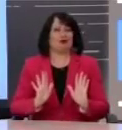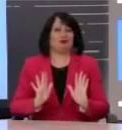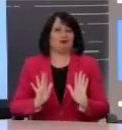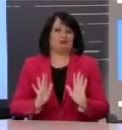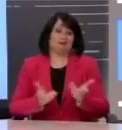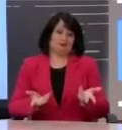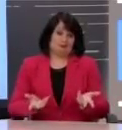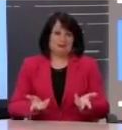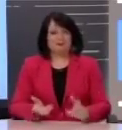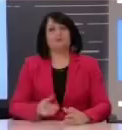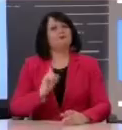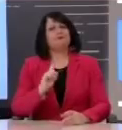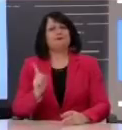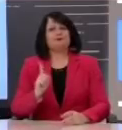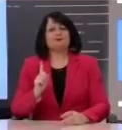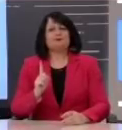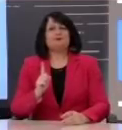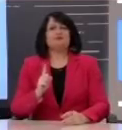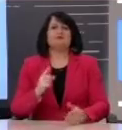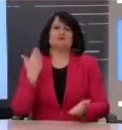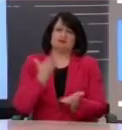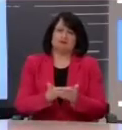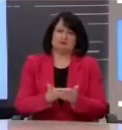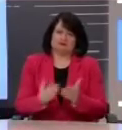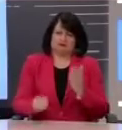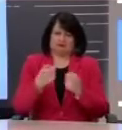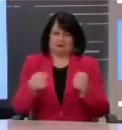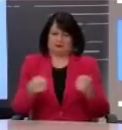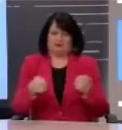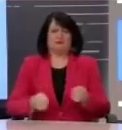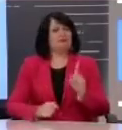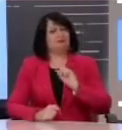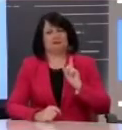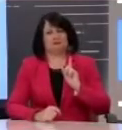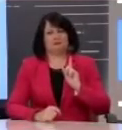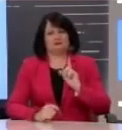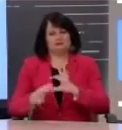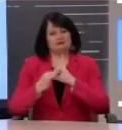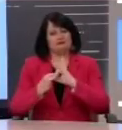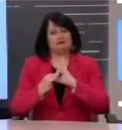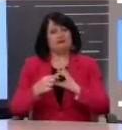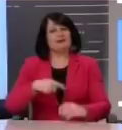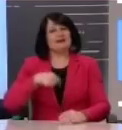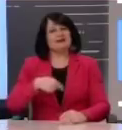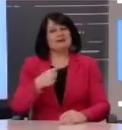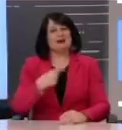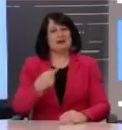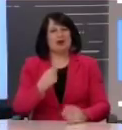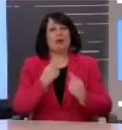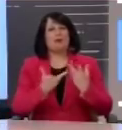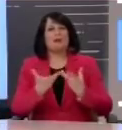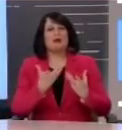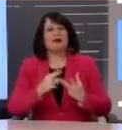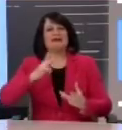Και ότι όχι μόνο δεν ζητάνε νέα μέτρα, αλλά τη διαβεβαίωση ότι θα κρατήσουν μια επικοδομητική στάση στις διαπραγματεύσεις για την